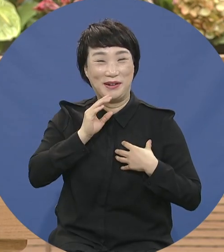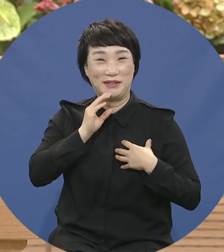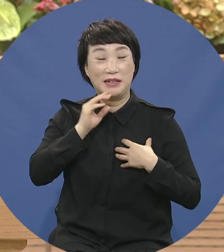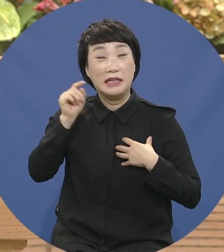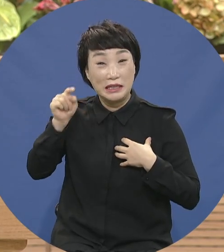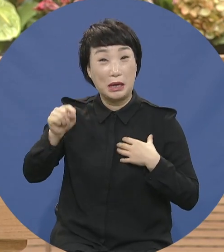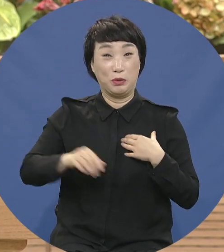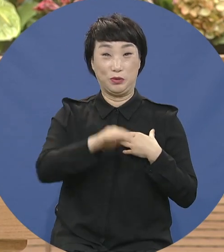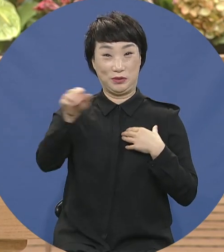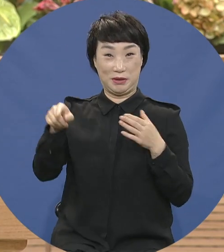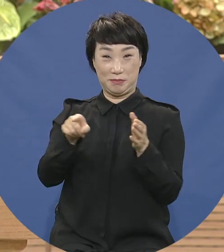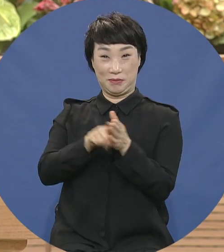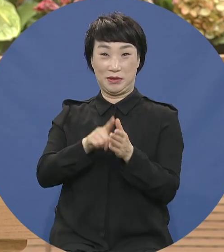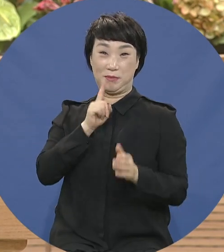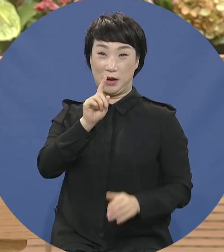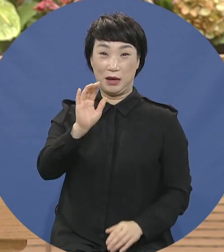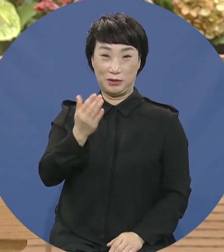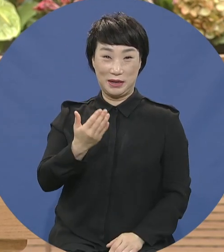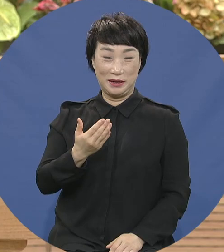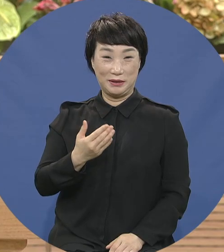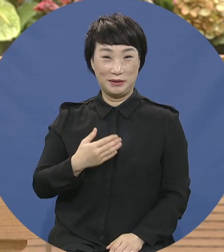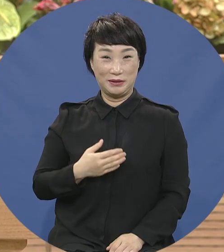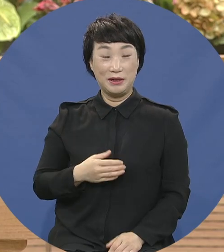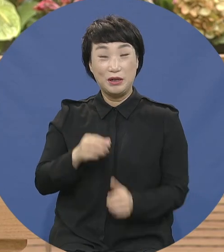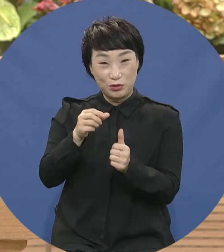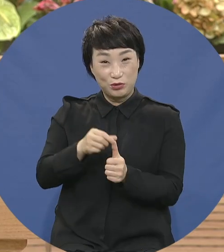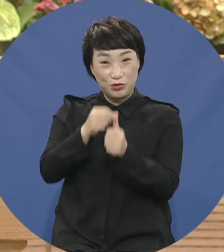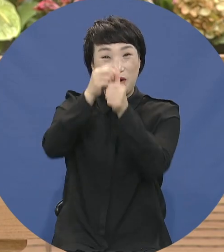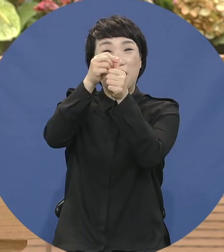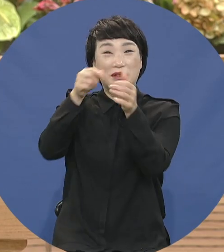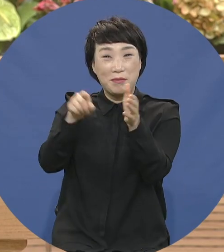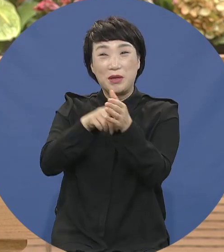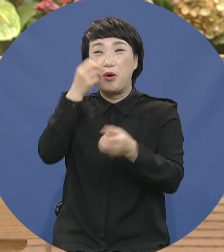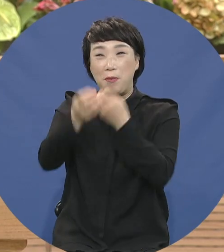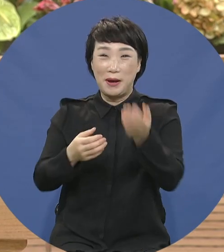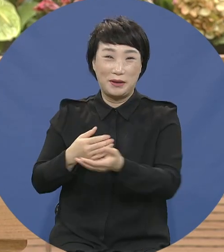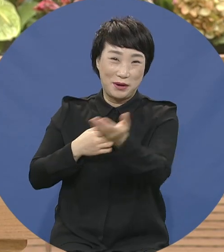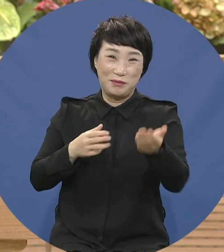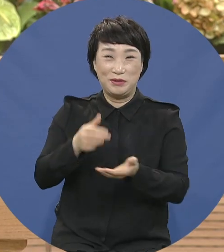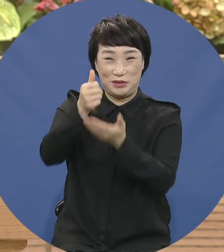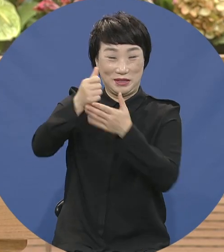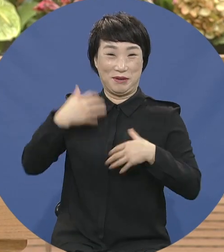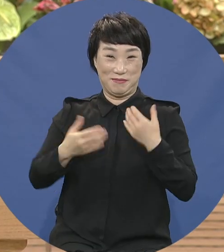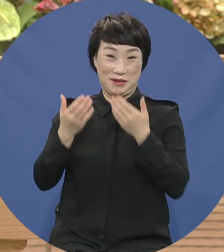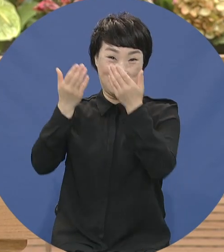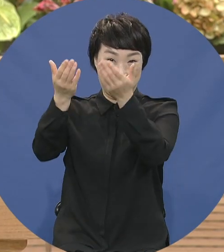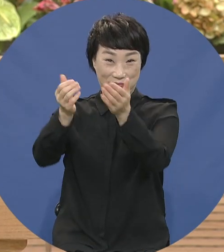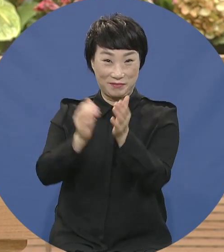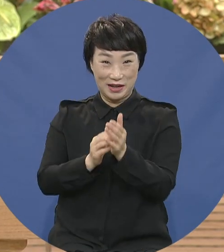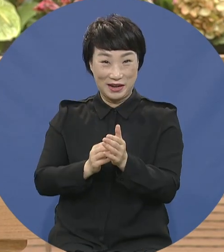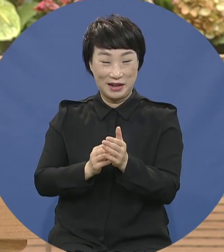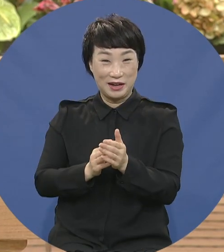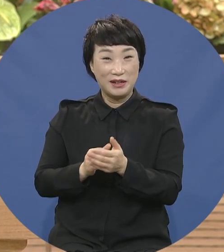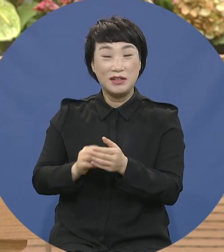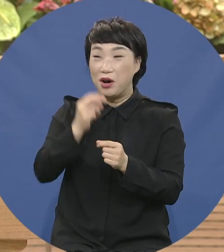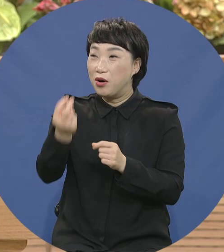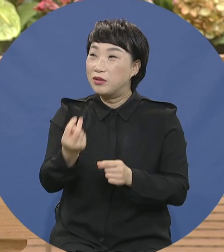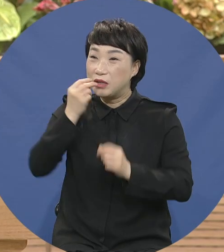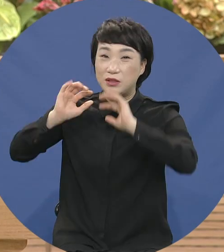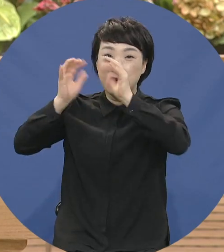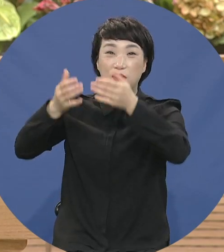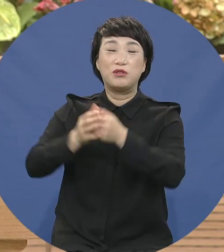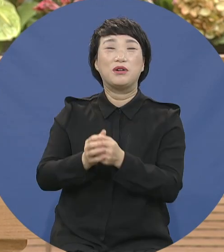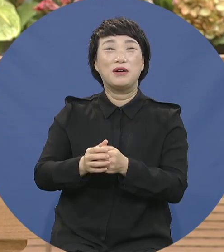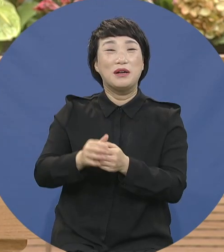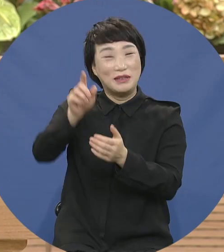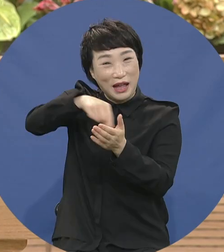이게 우리 믿음입니다. 구원의 믿음의 고백이 주님을 기쁘시게 합니다. 영생과